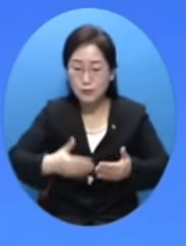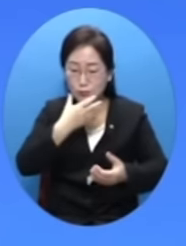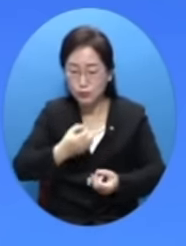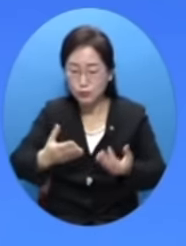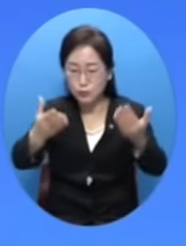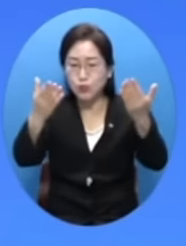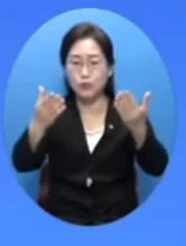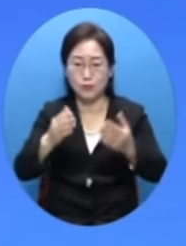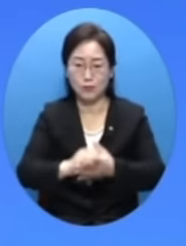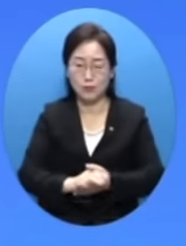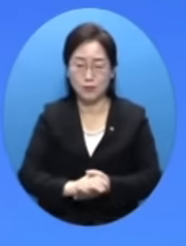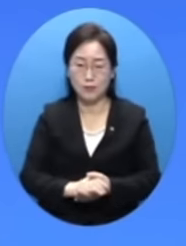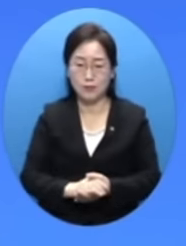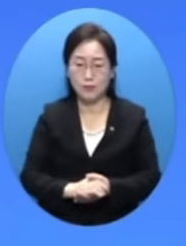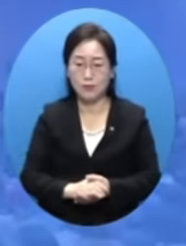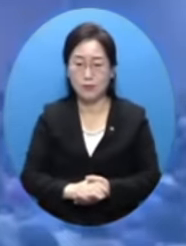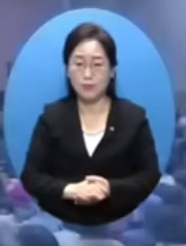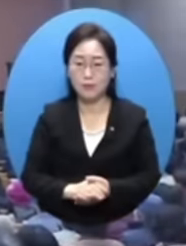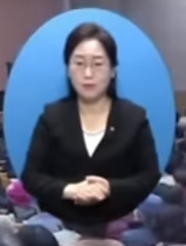축복입니다.